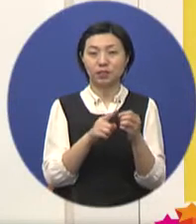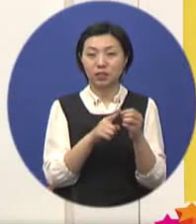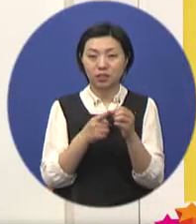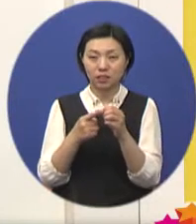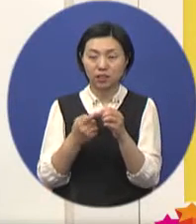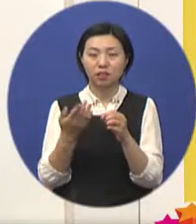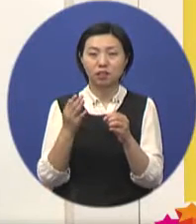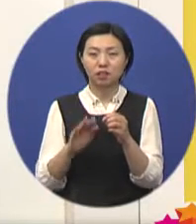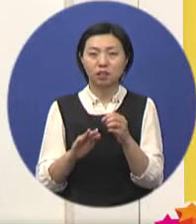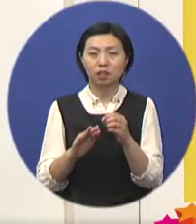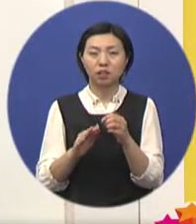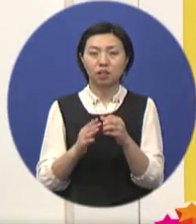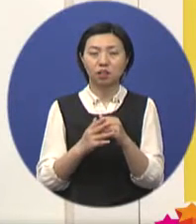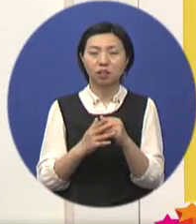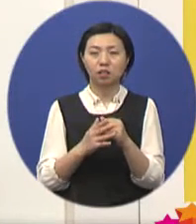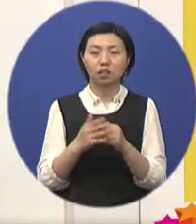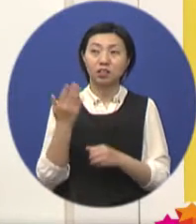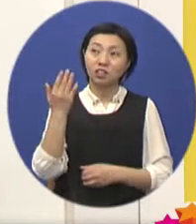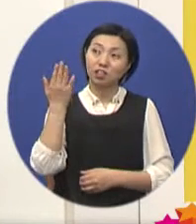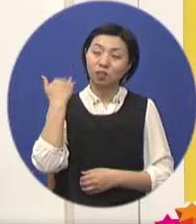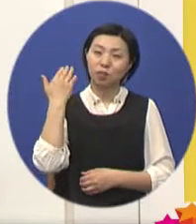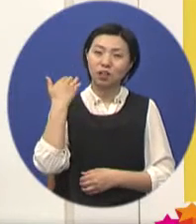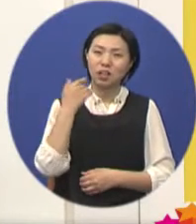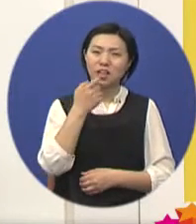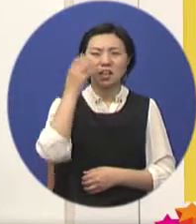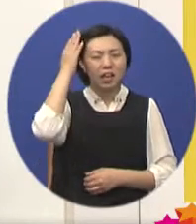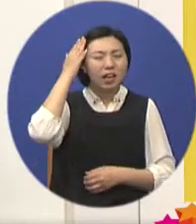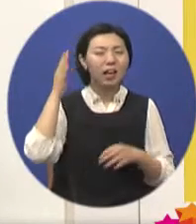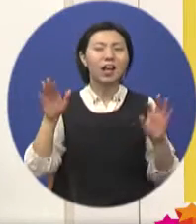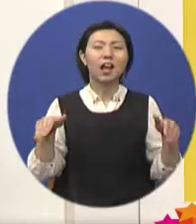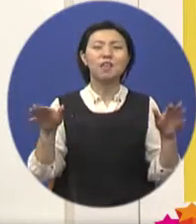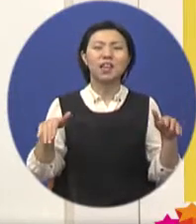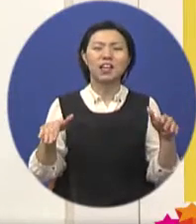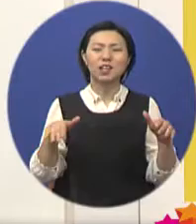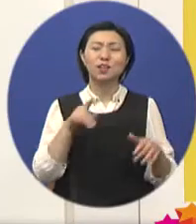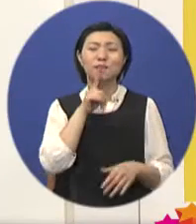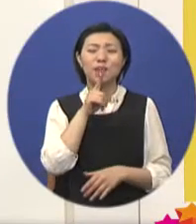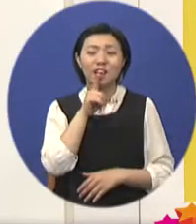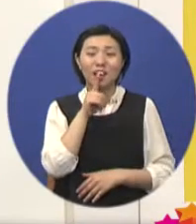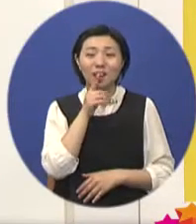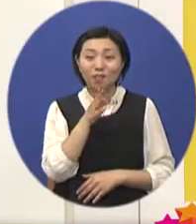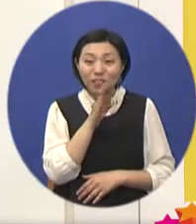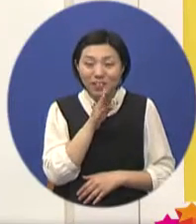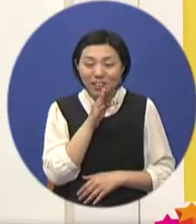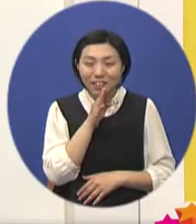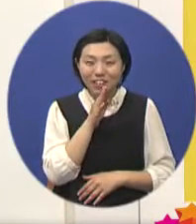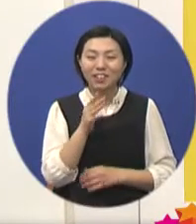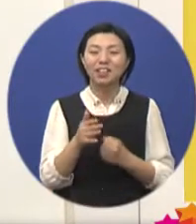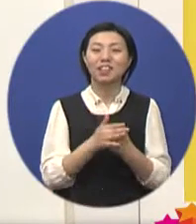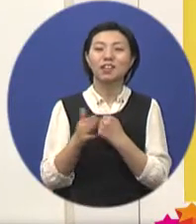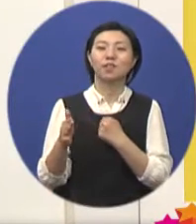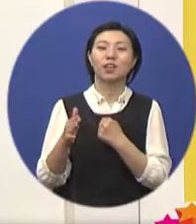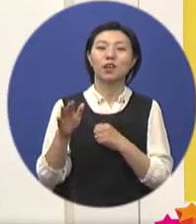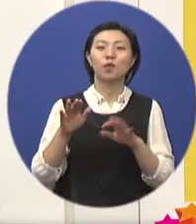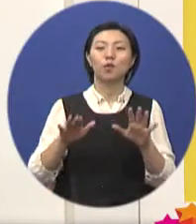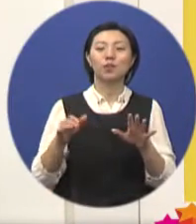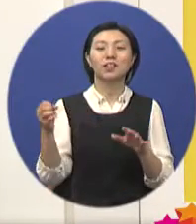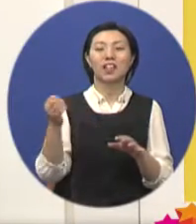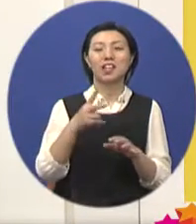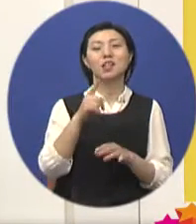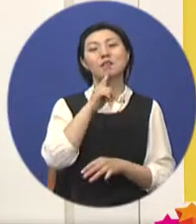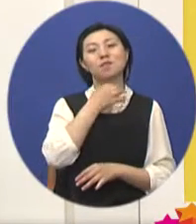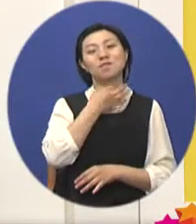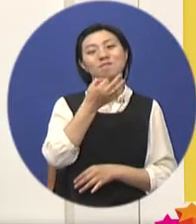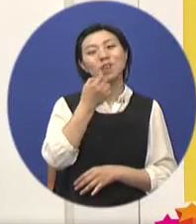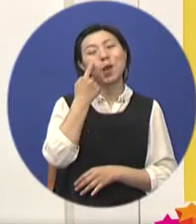가마귀 아. 일본이 뭐 가마귀 어쩌고저쩌고 하시대. 네. 그래서 내가 온 예. 아무나서 봤어요. 아유,